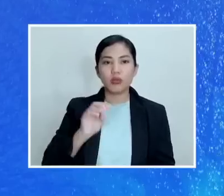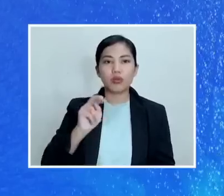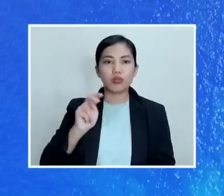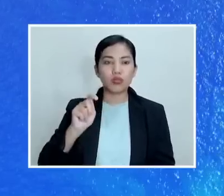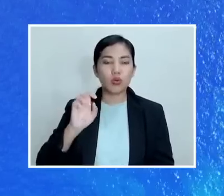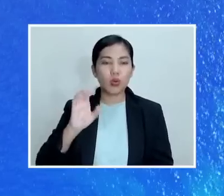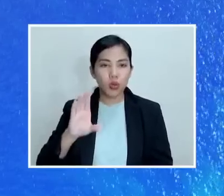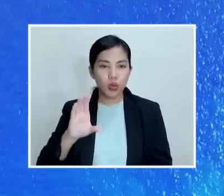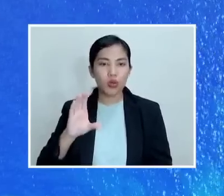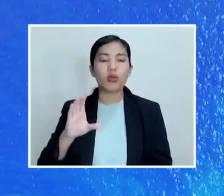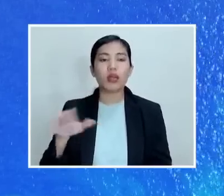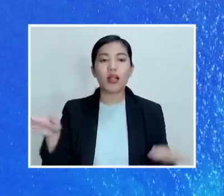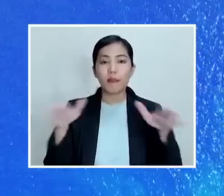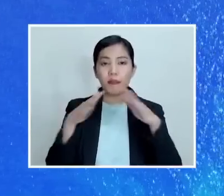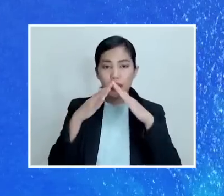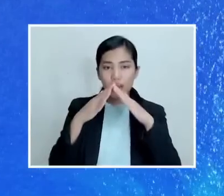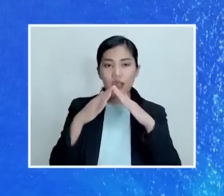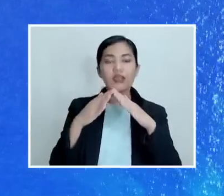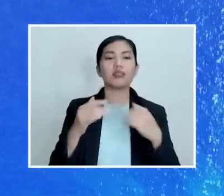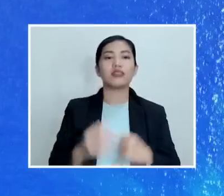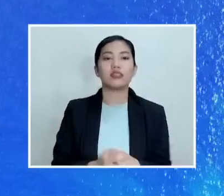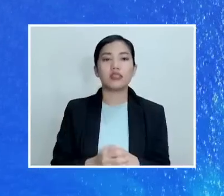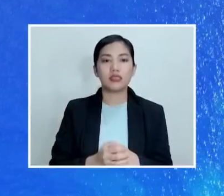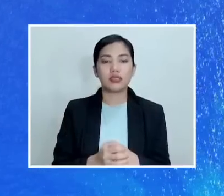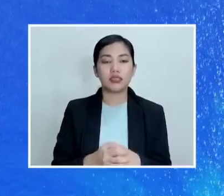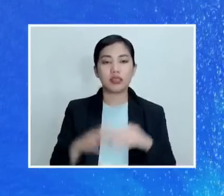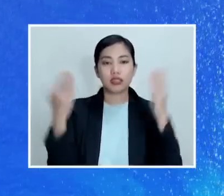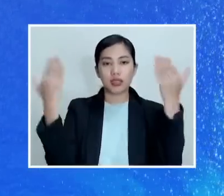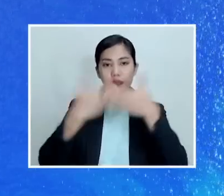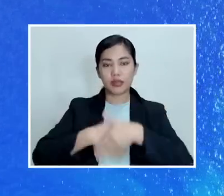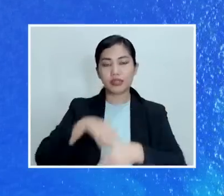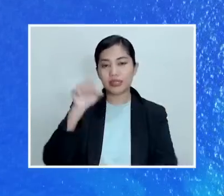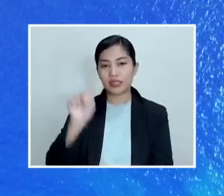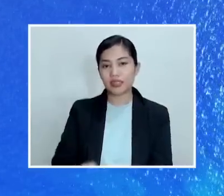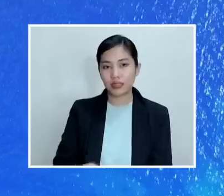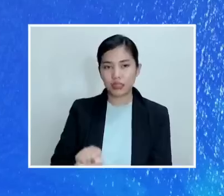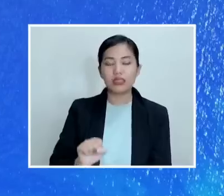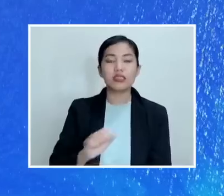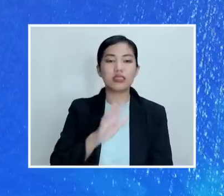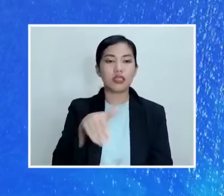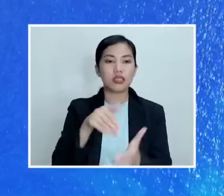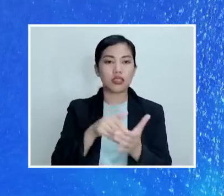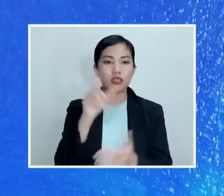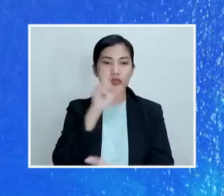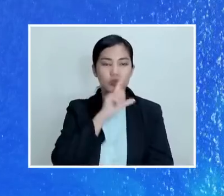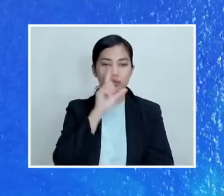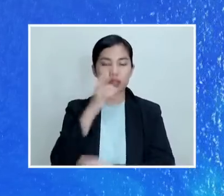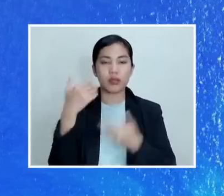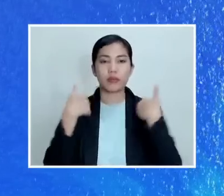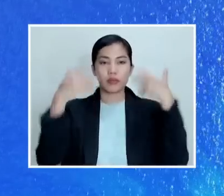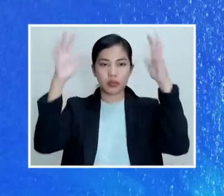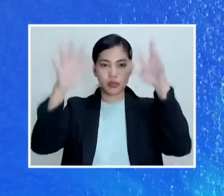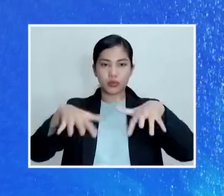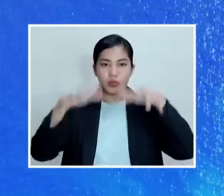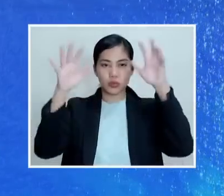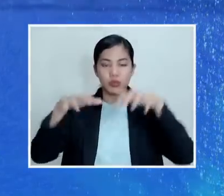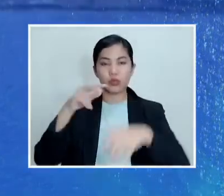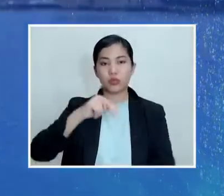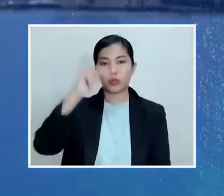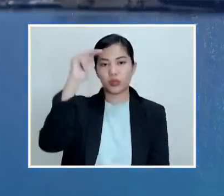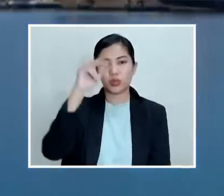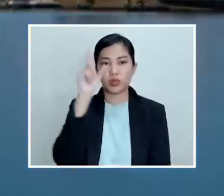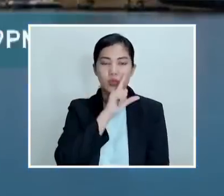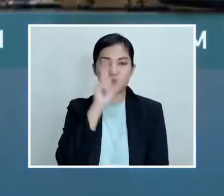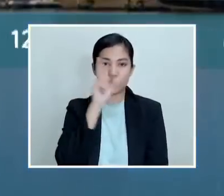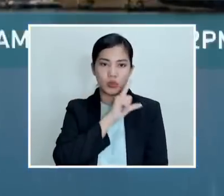Province. At maulan pa pagsapit ng gabi sa Southern at Central Luzon at ilang bahagi ng Northern Luzon. Magiging maulan na rin